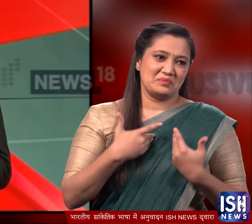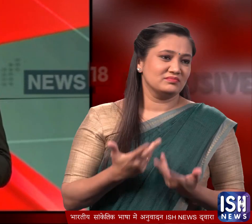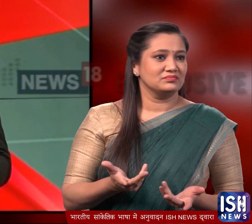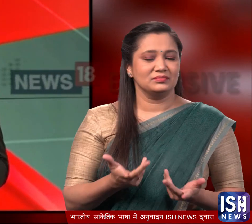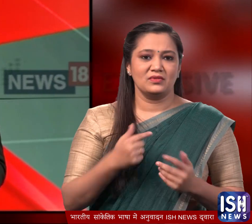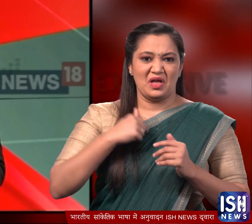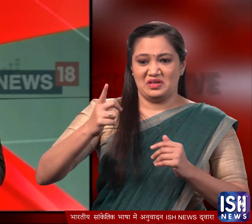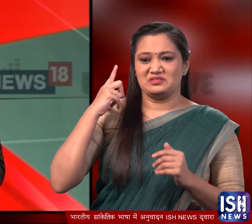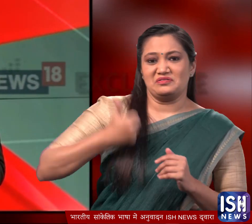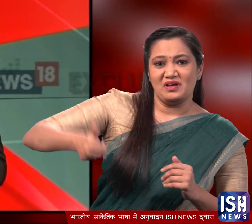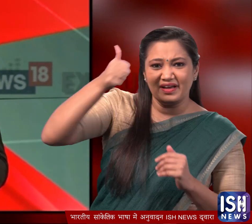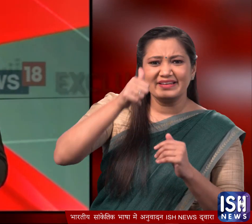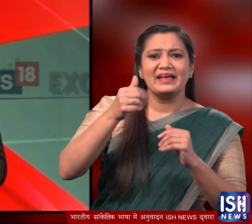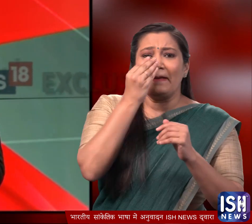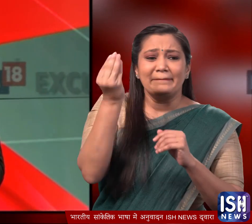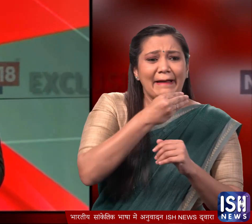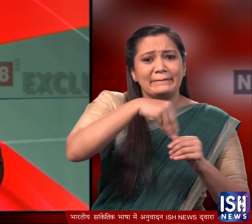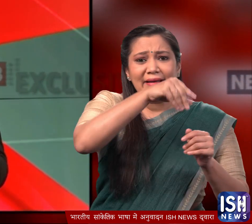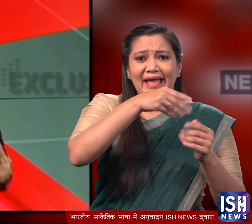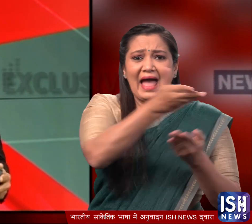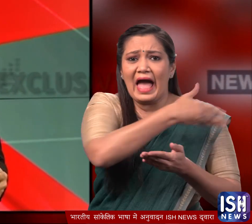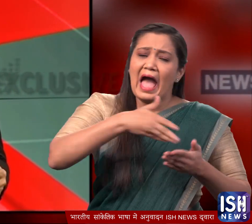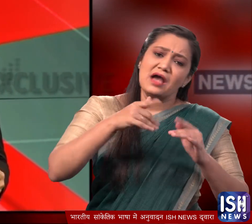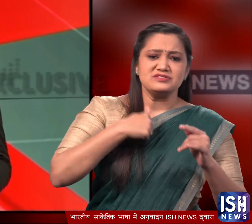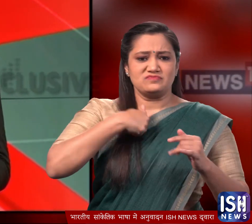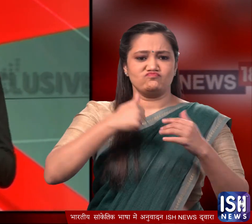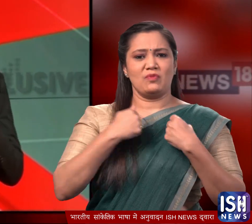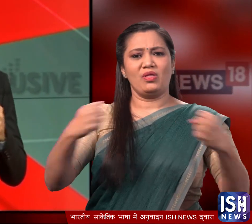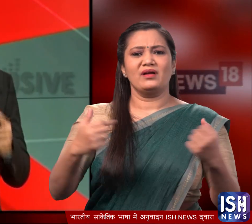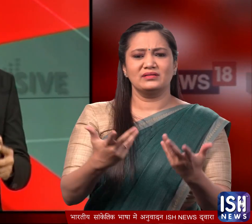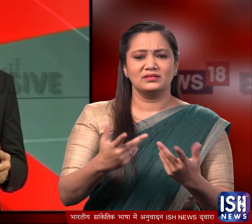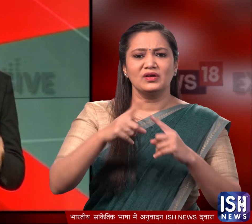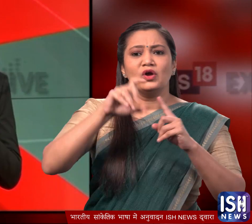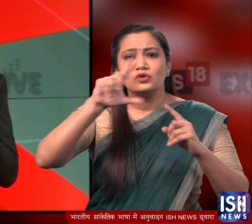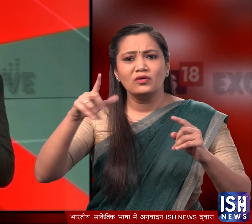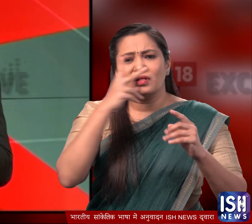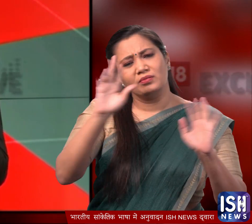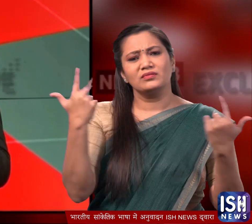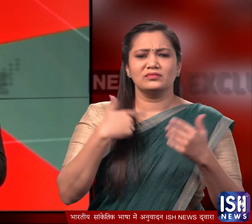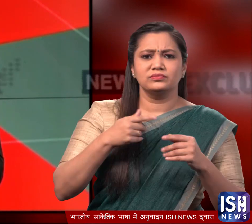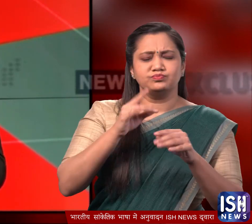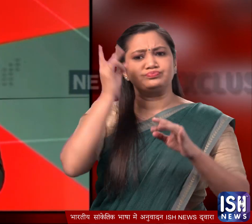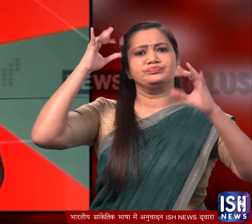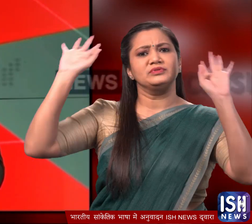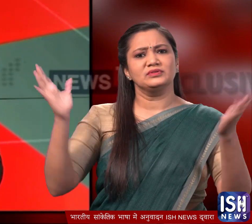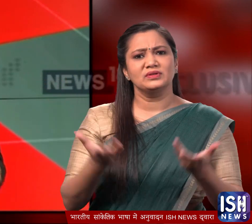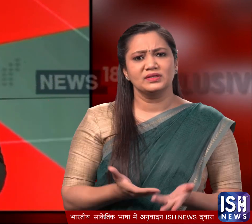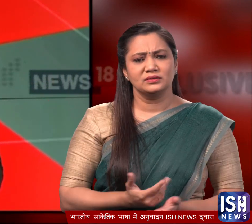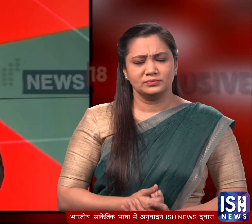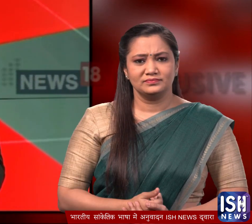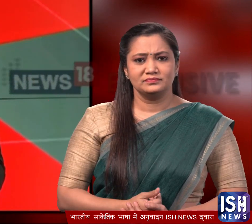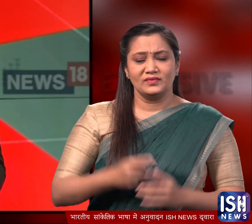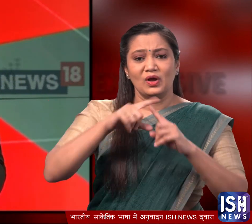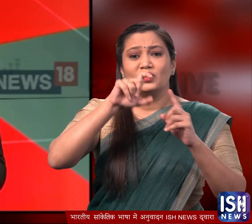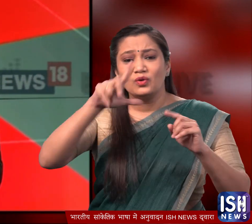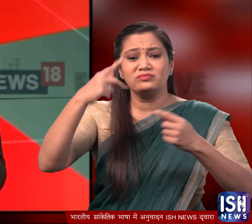हमको अपनी शान के खिलाफ लगता है। सांसद विधायक क्या छोटे मोटे नेता हों तो फिर टोल प्लाजा का बूम बैरियर देखकर ही पारा गर्म हो